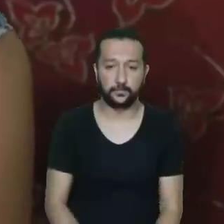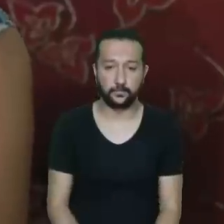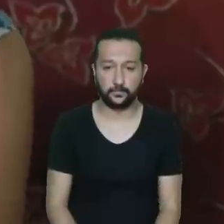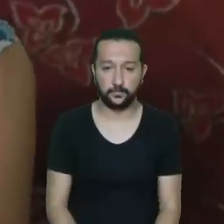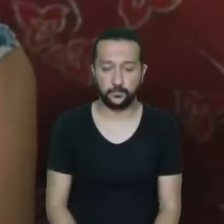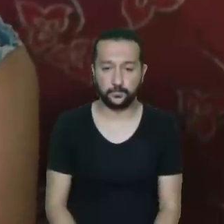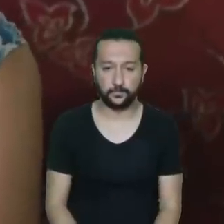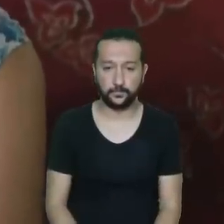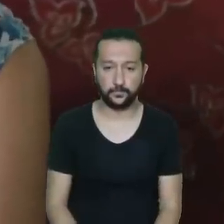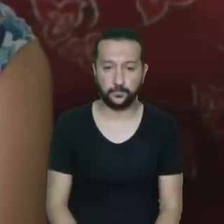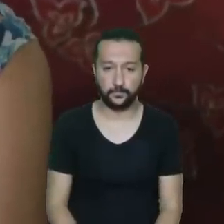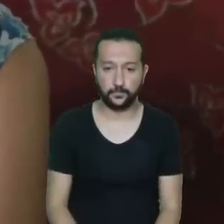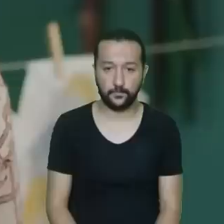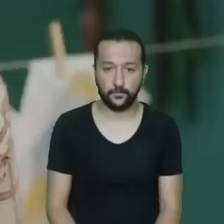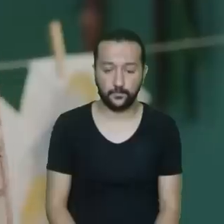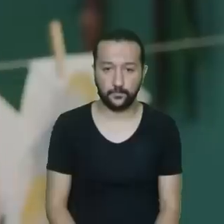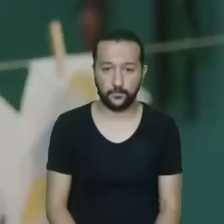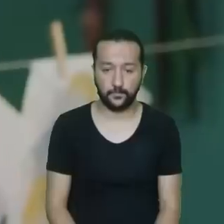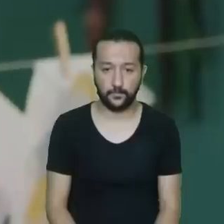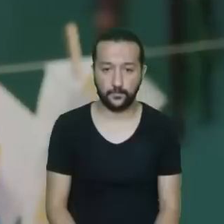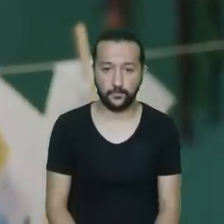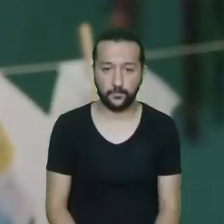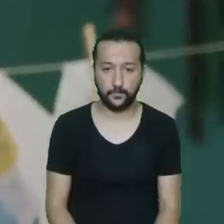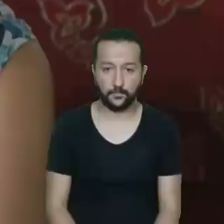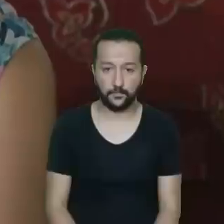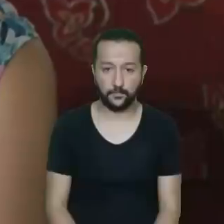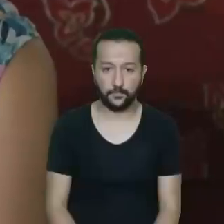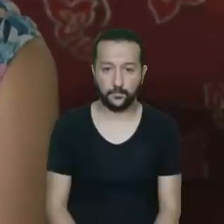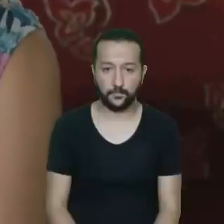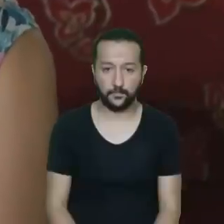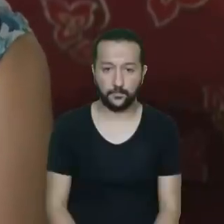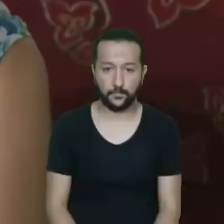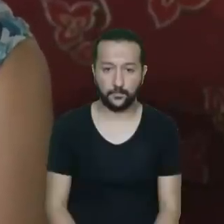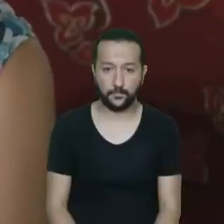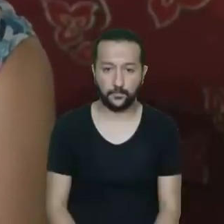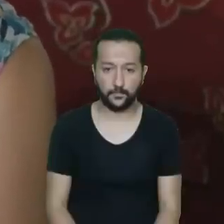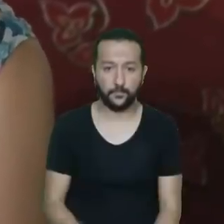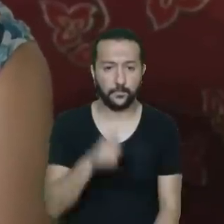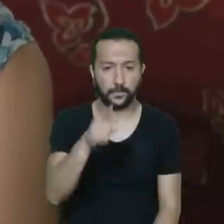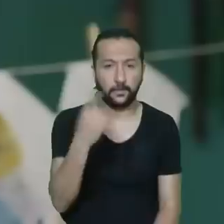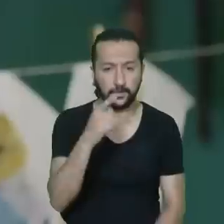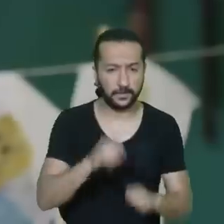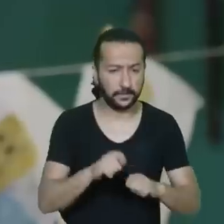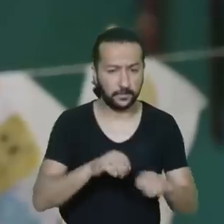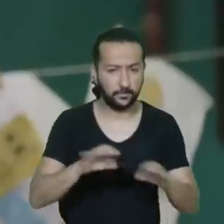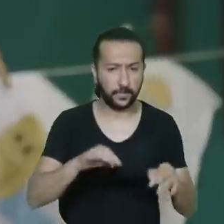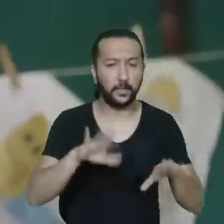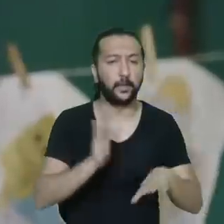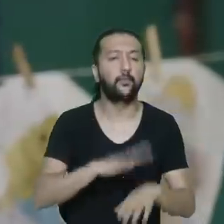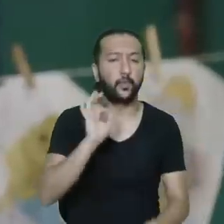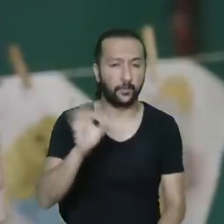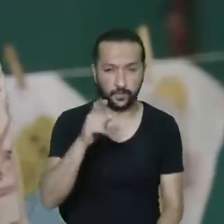uzun saçlarının uçları mavi boyalı. Yandan örmüş. Abisine tahammülsüz bakıyor. Sen bir şeyler çevirmiyorsun değil